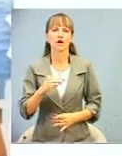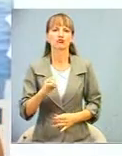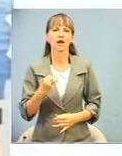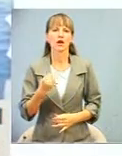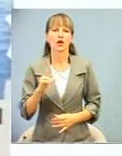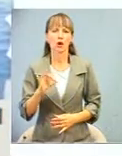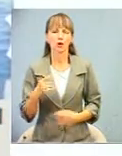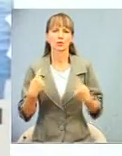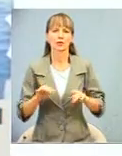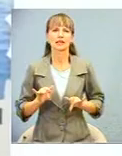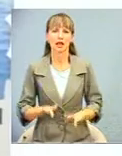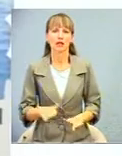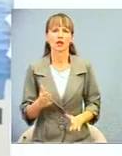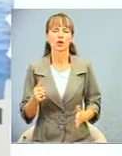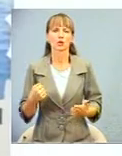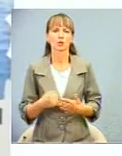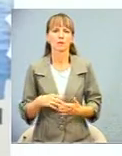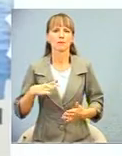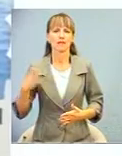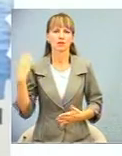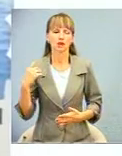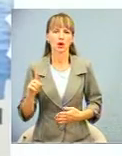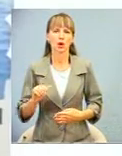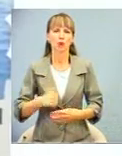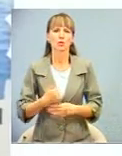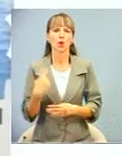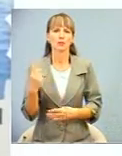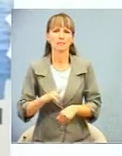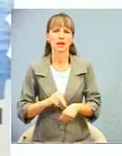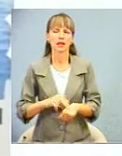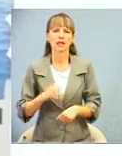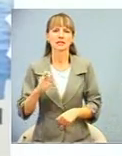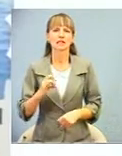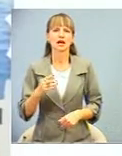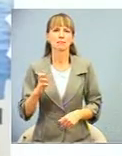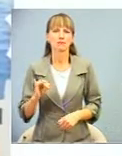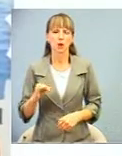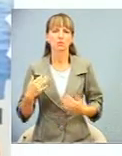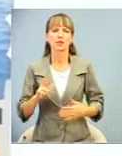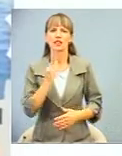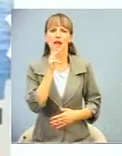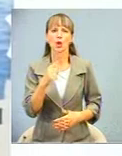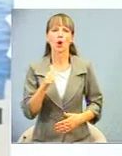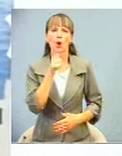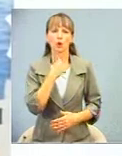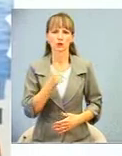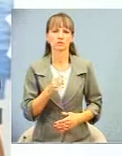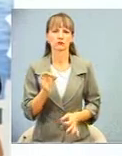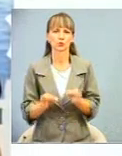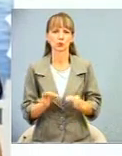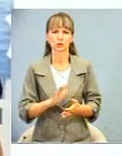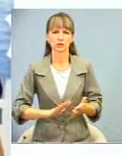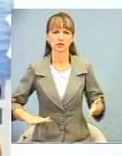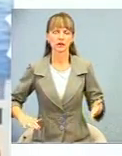справи, зокрема і щодо колишнього очільника обласної міліції Володимира Серби, вже третій рік у суді.